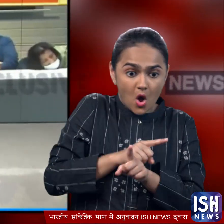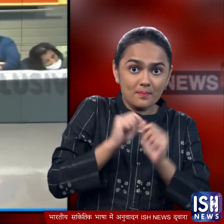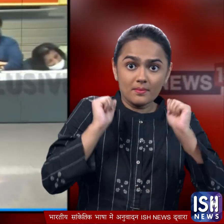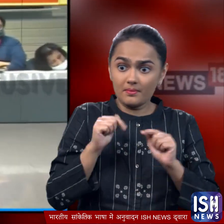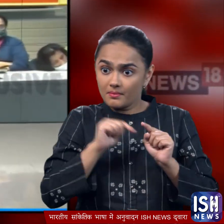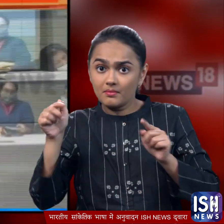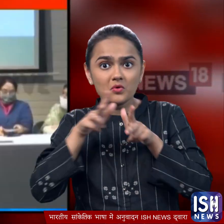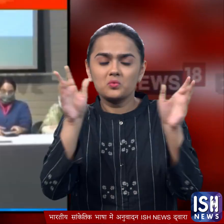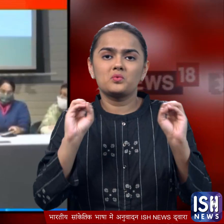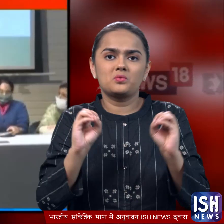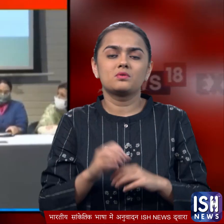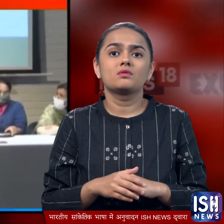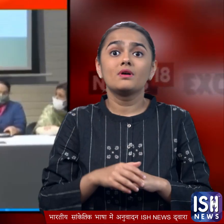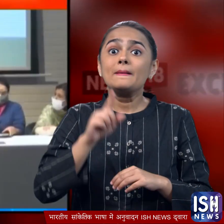लड़ेंगे।